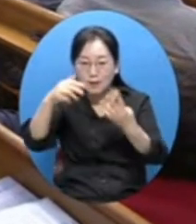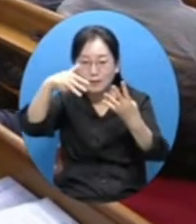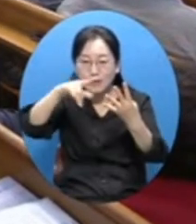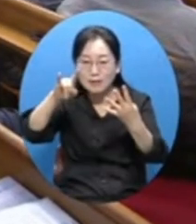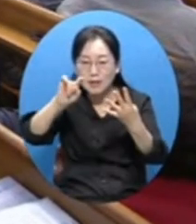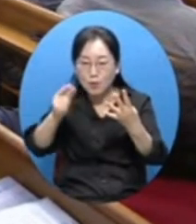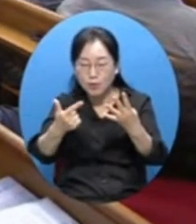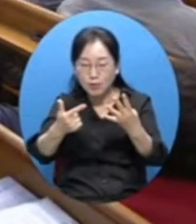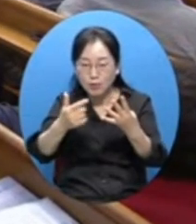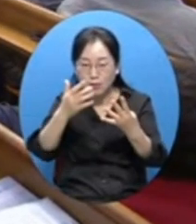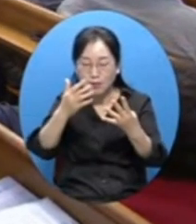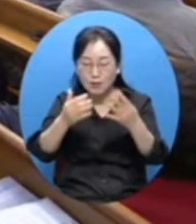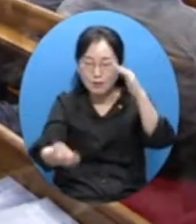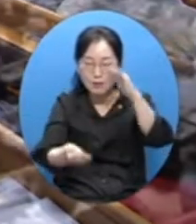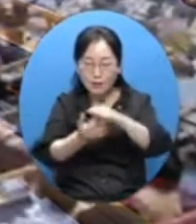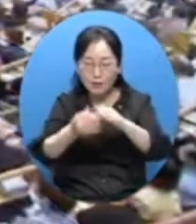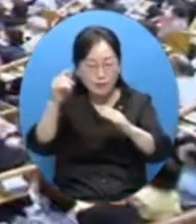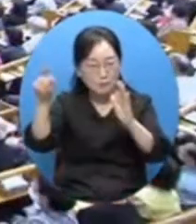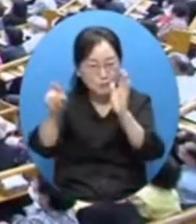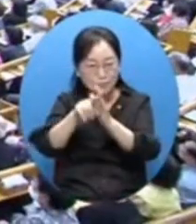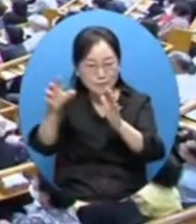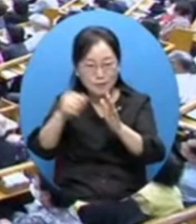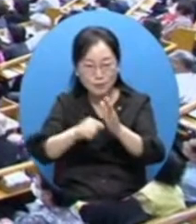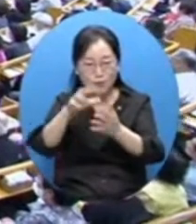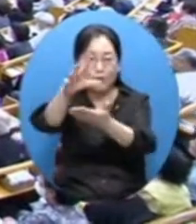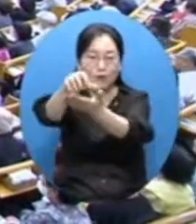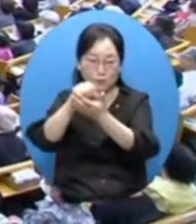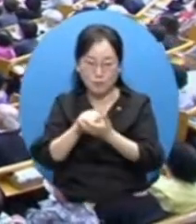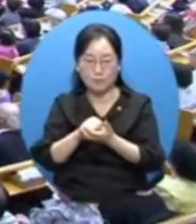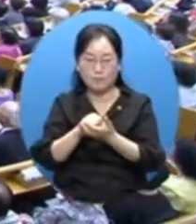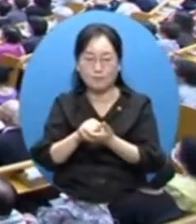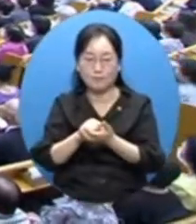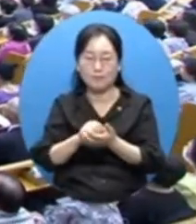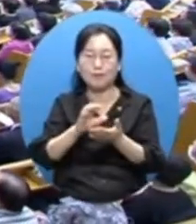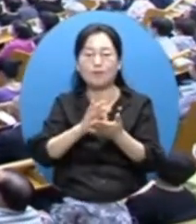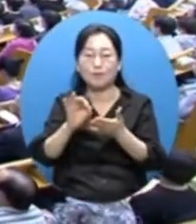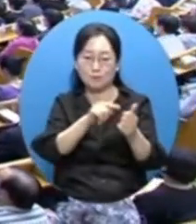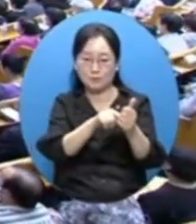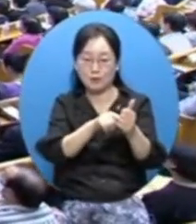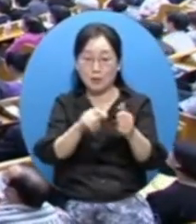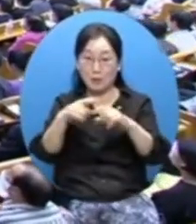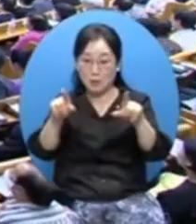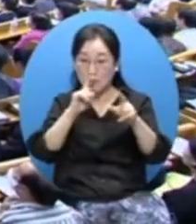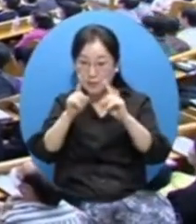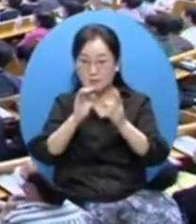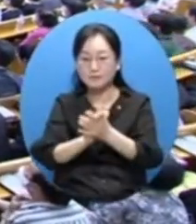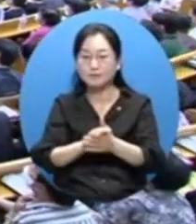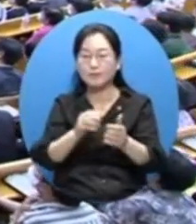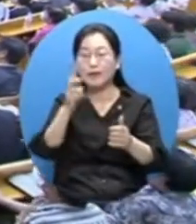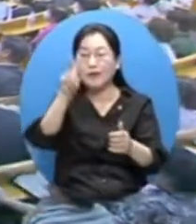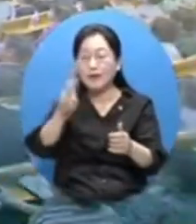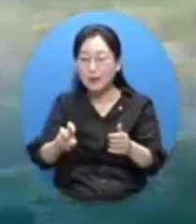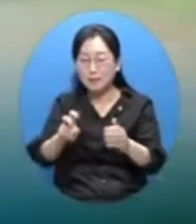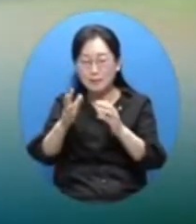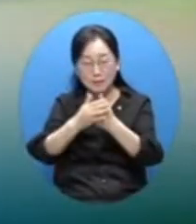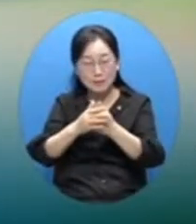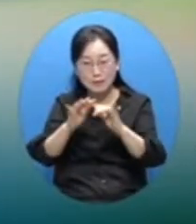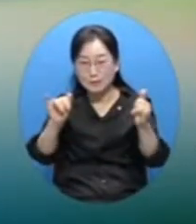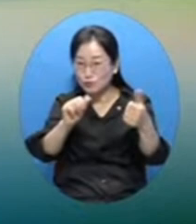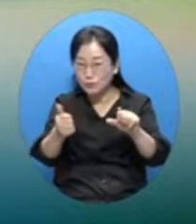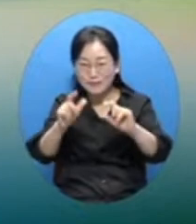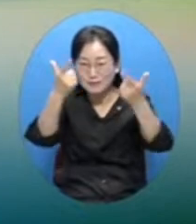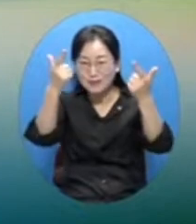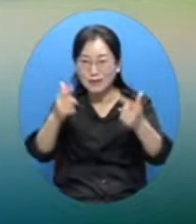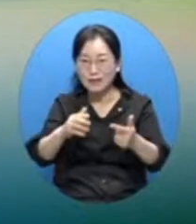절대긍정의 믿음을 자신의 투병 생활에 적극적으로 적용했습니다. 이희대 박사님 평소 말했습니다. 암이 사람을 죽이는 게 아니에요.